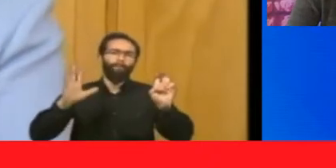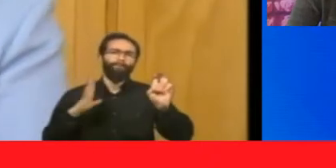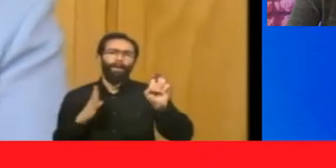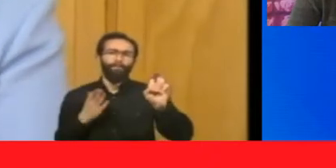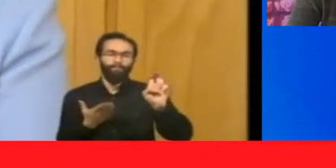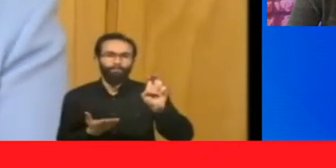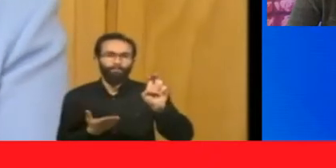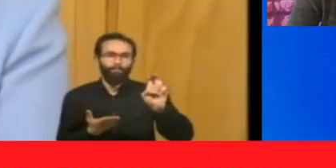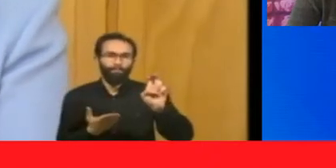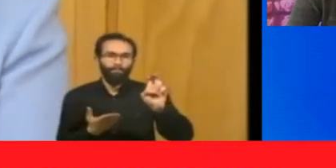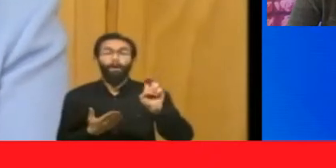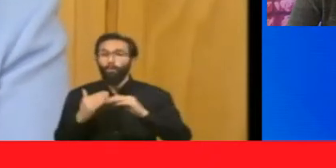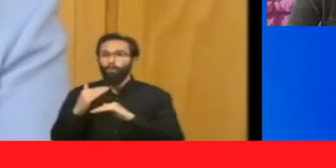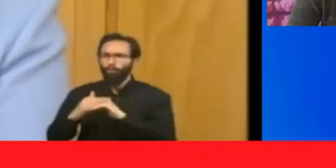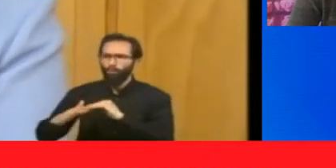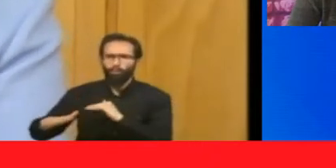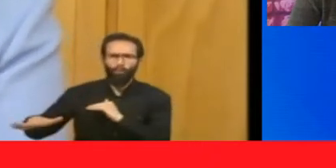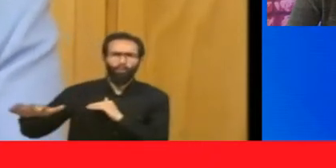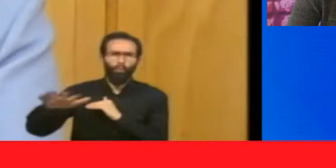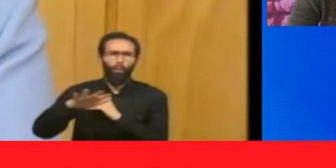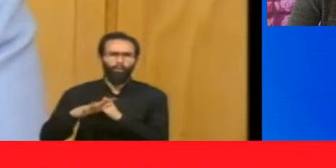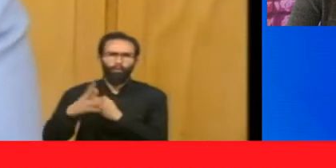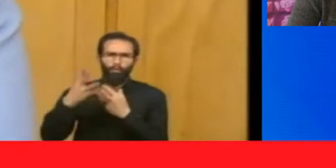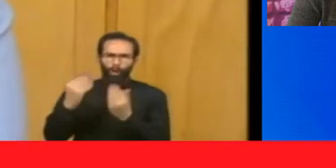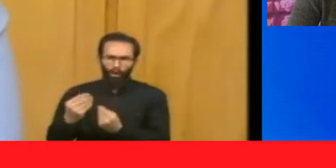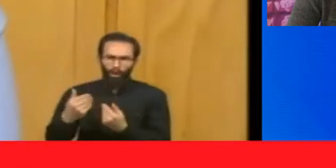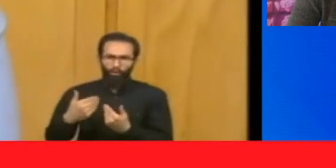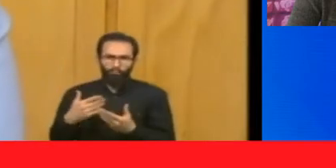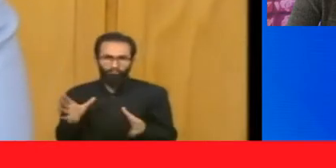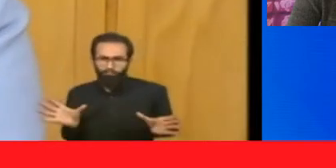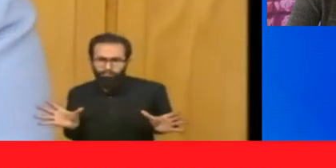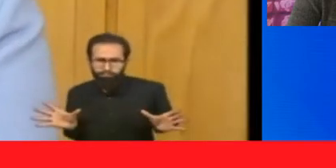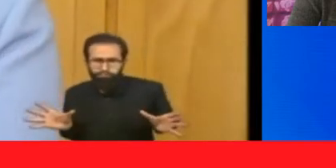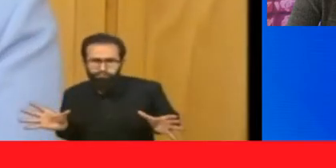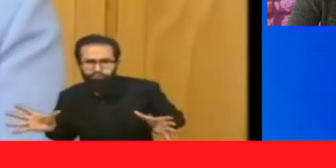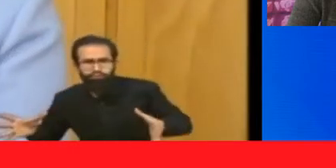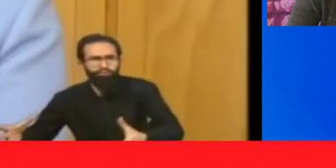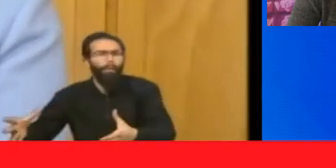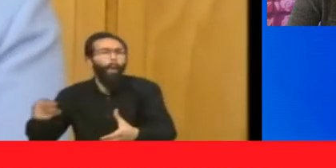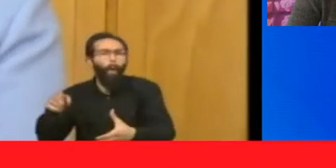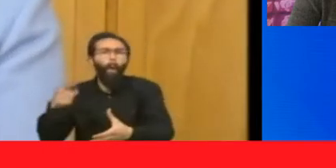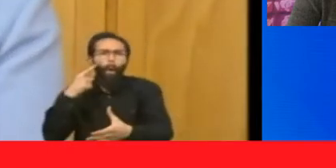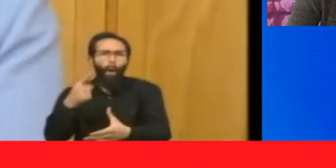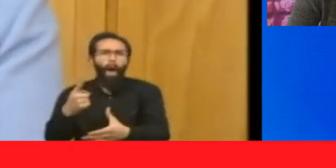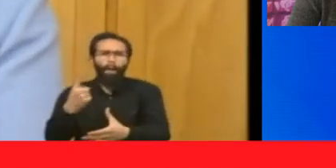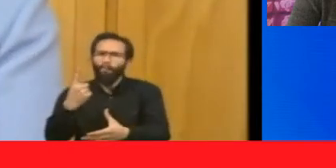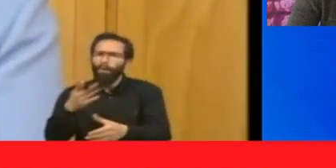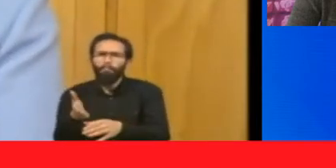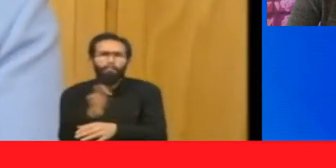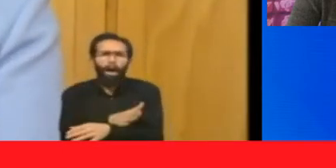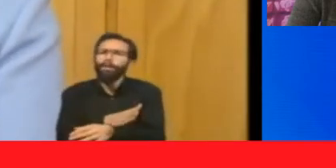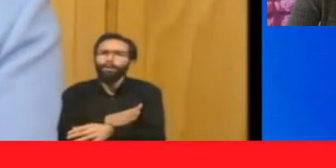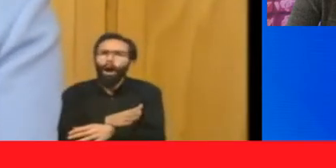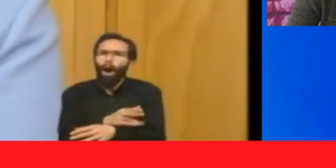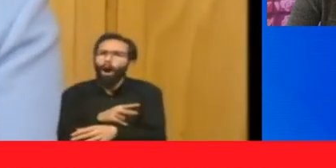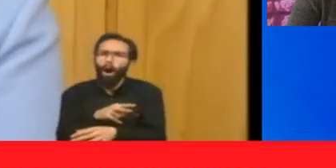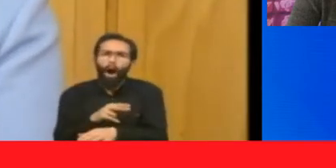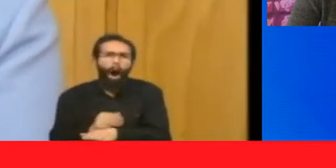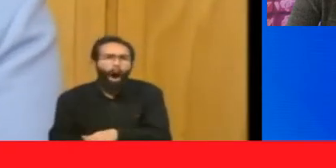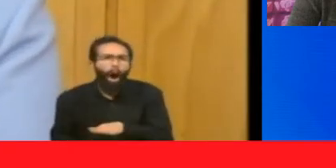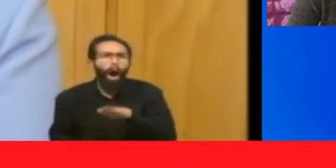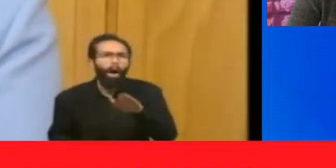toplum olarak yaşadığımız kuşatmanın bir diğer ayağı ise İmralı'ya yönelik